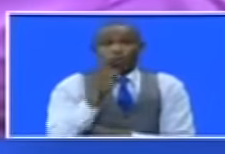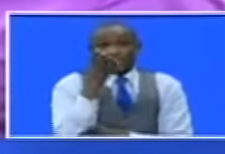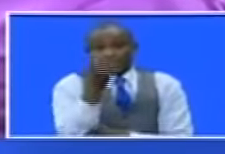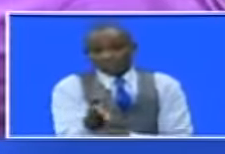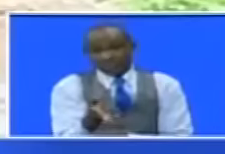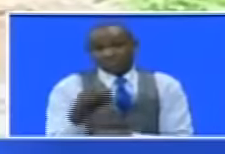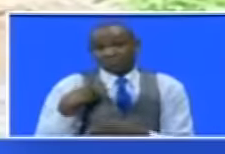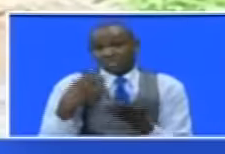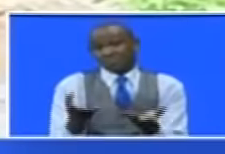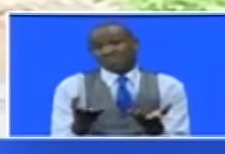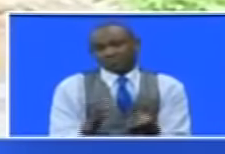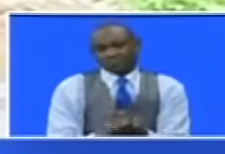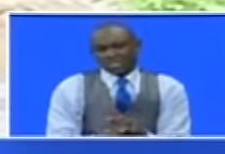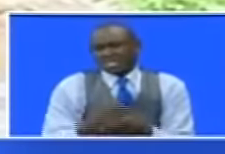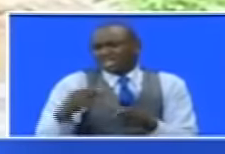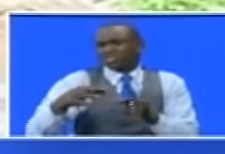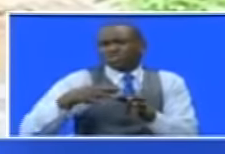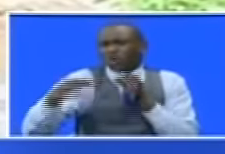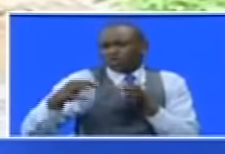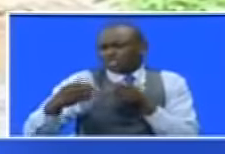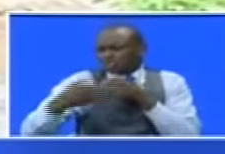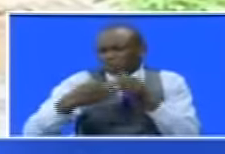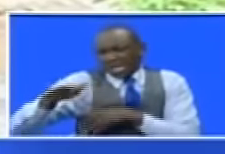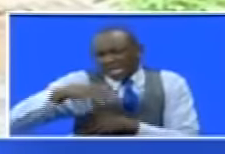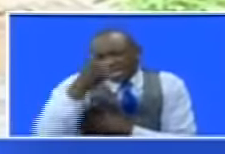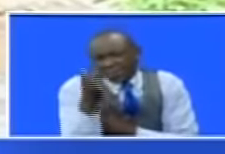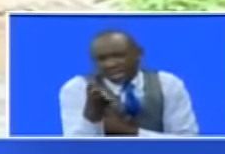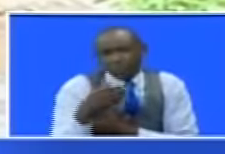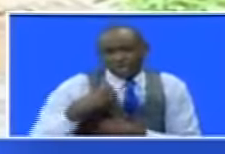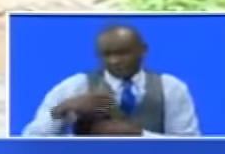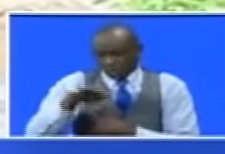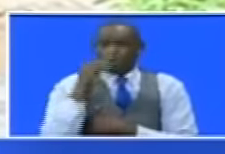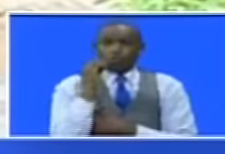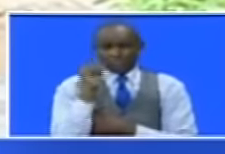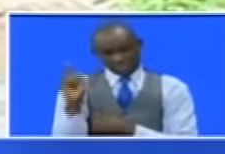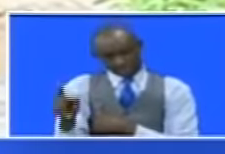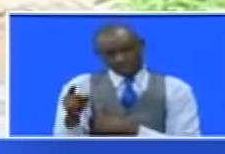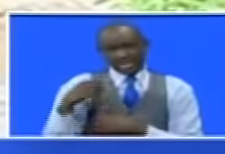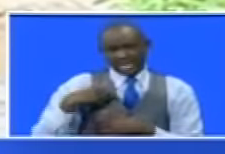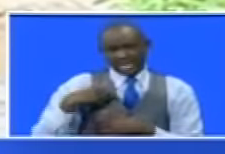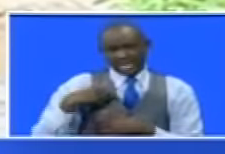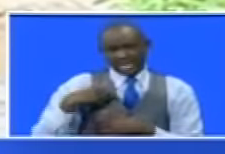hivi wanaomba. Meters from Pamina's workstation is Diana Okino's home that is now submerged underwater.